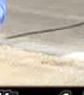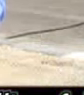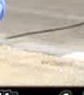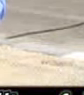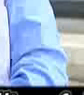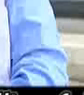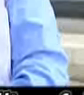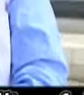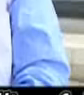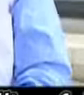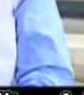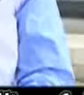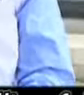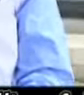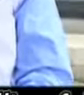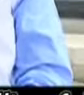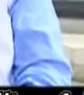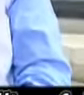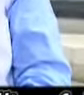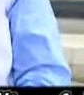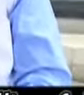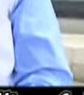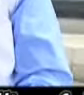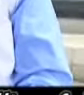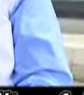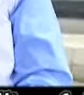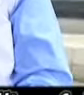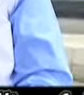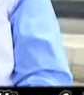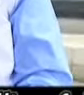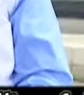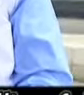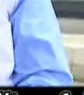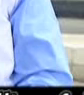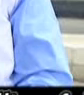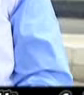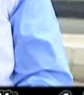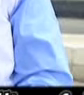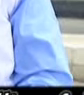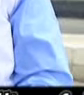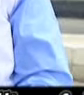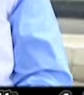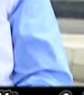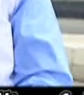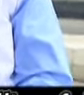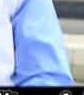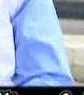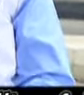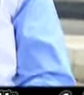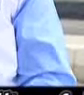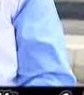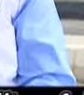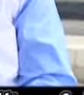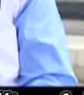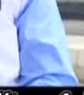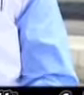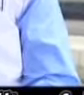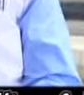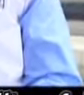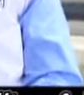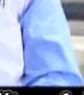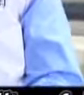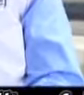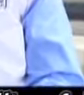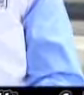بدأت الأسبوع اللي فات قصص سجينات الفقر ومعاناتهم ومأساة الفقيرات اللي دخلوا السجن عشان خاطر قروض بسيطة لحل